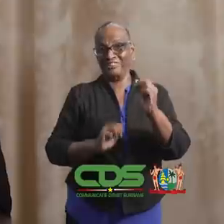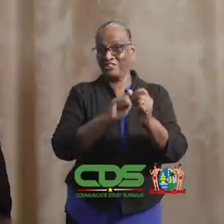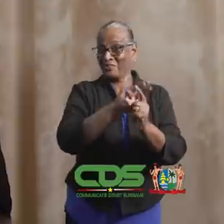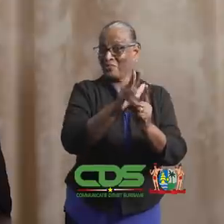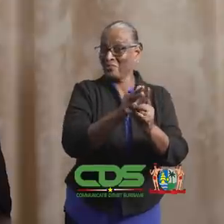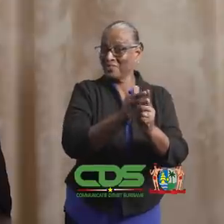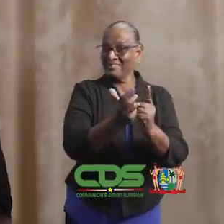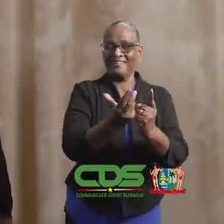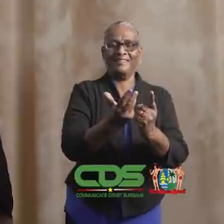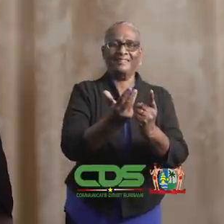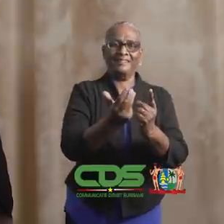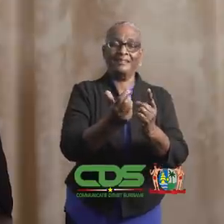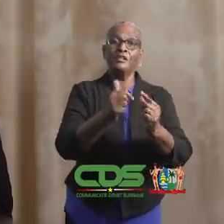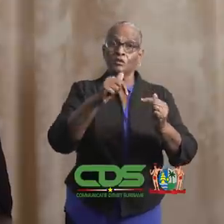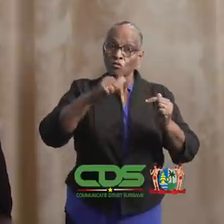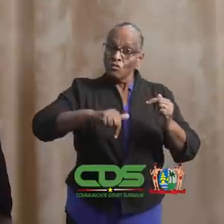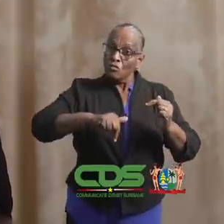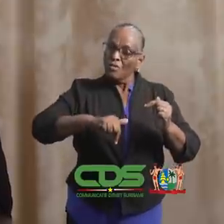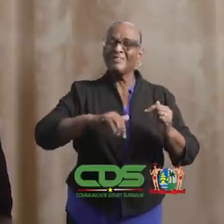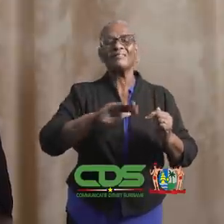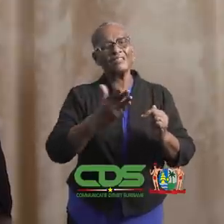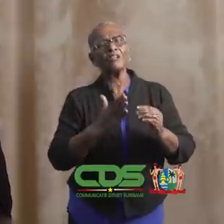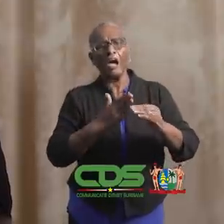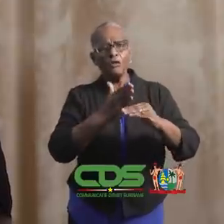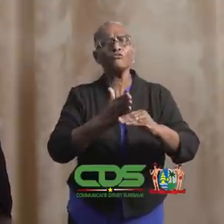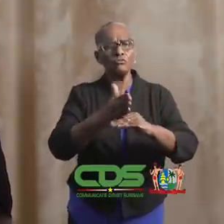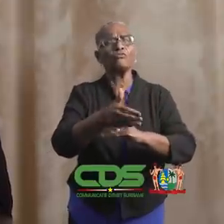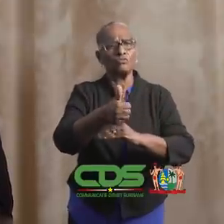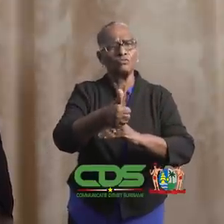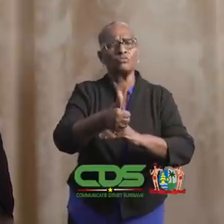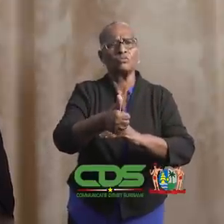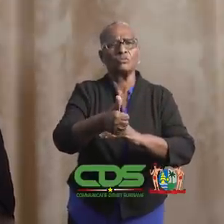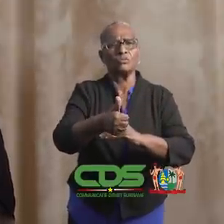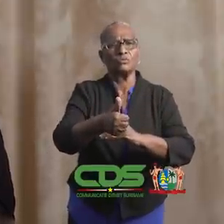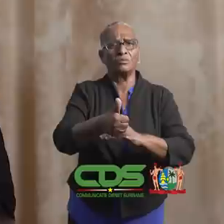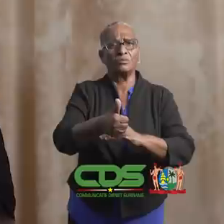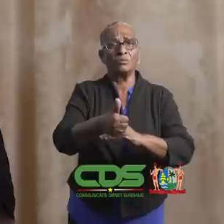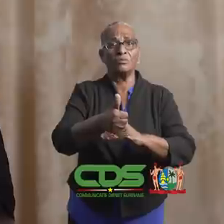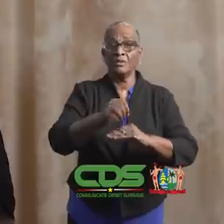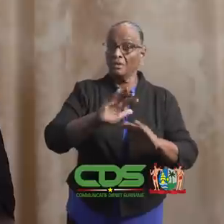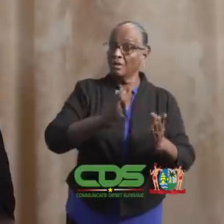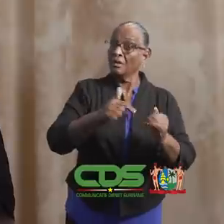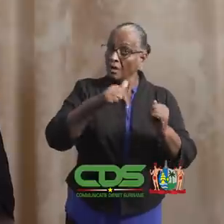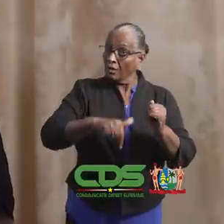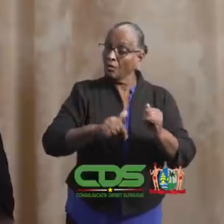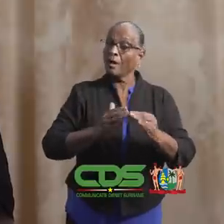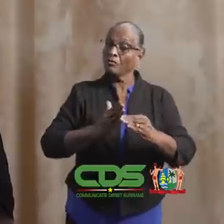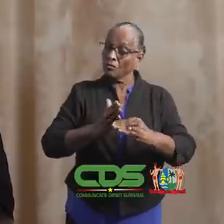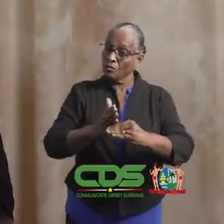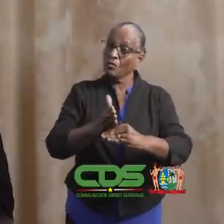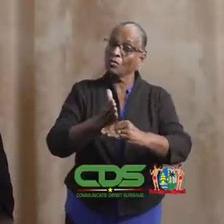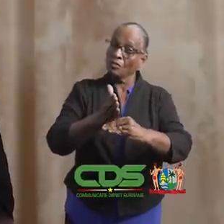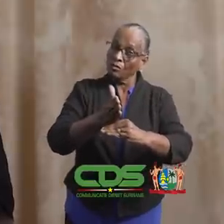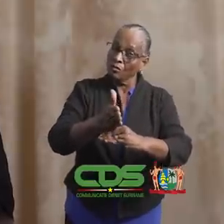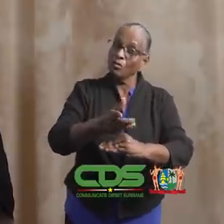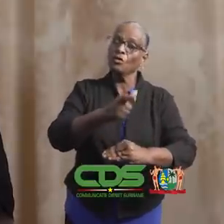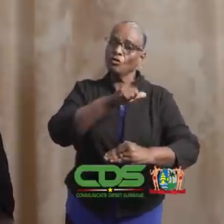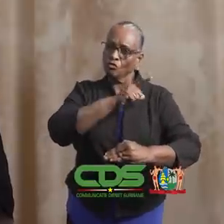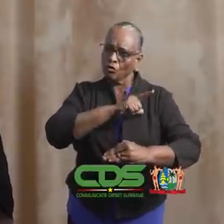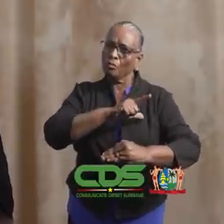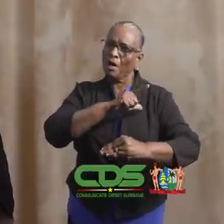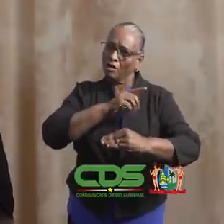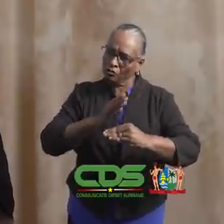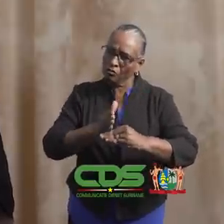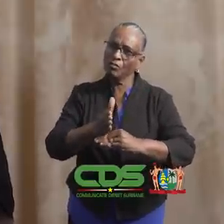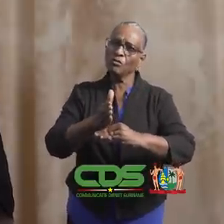is. Deze trend zet zich verder voort. Hierdoor kunnen wij het pad naar verdere normalisatie